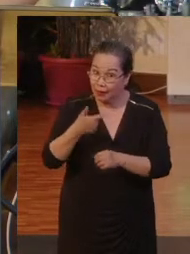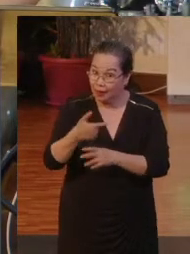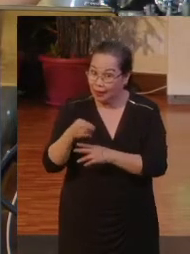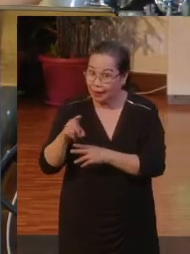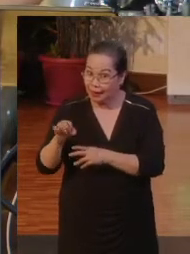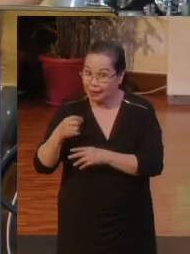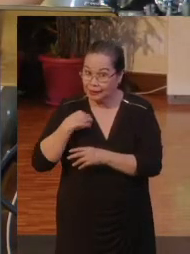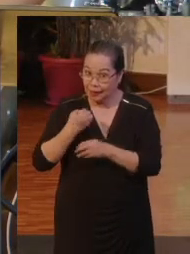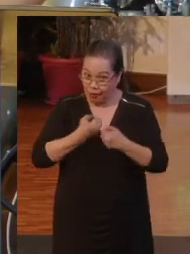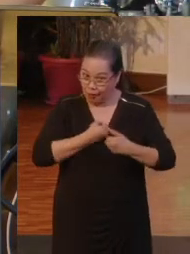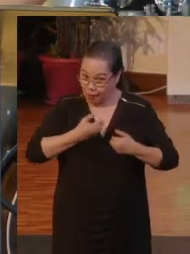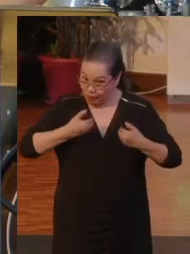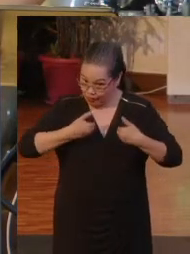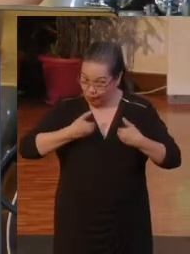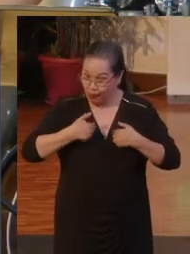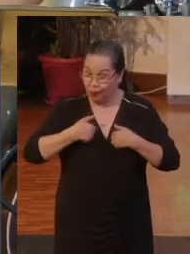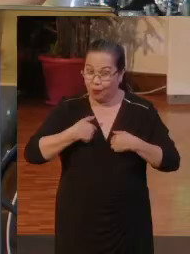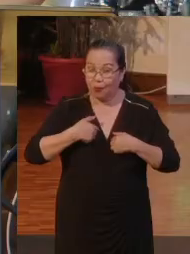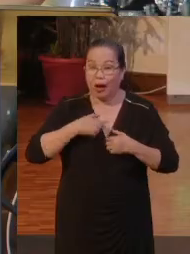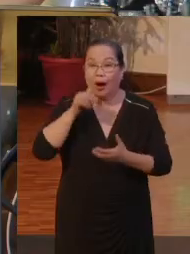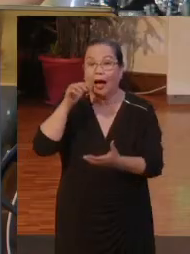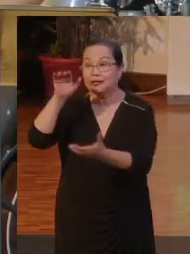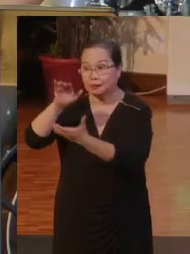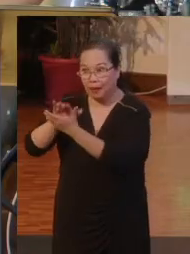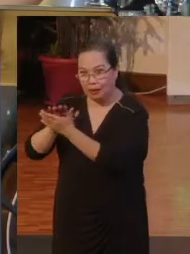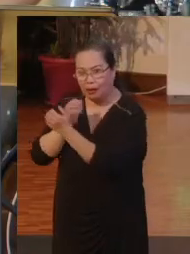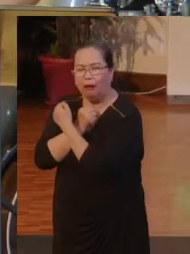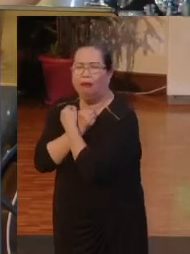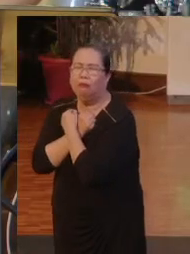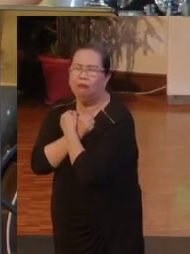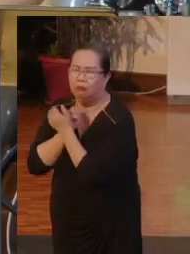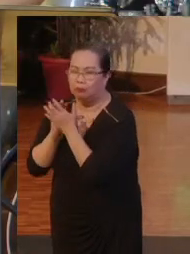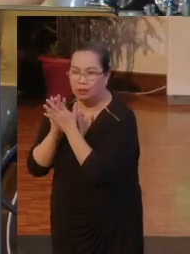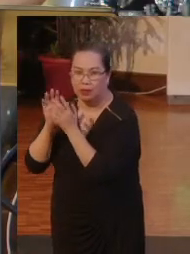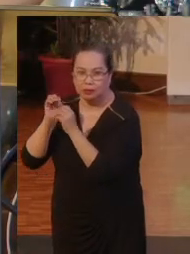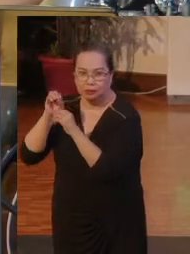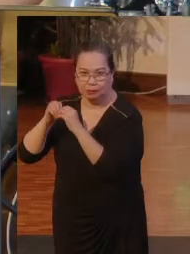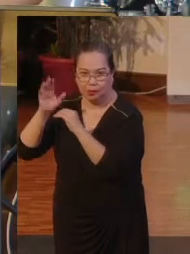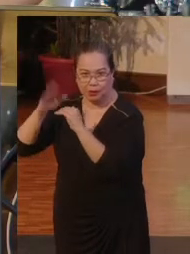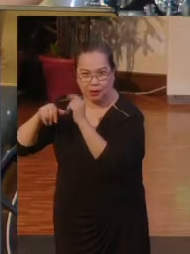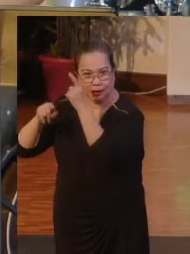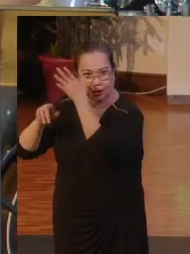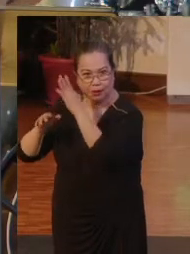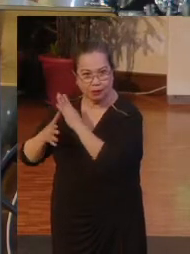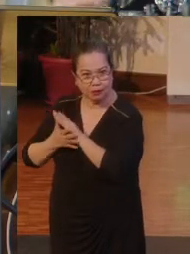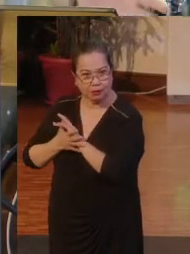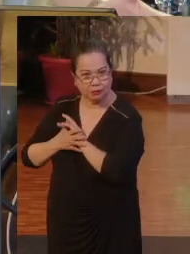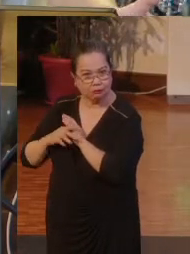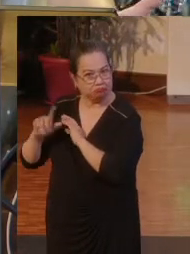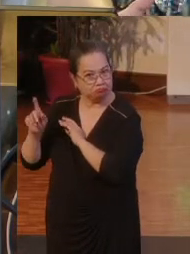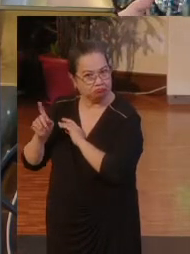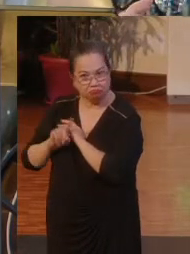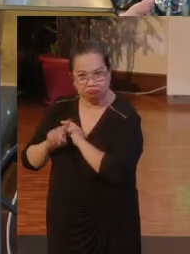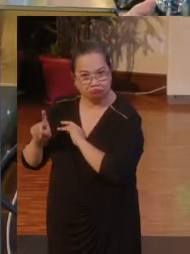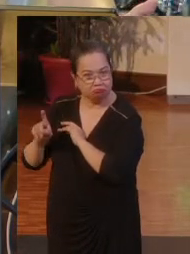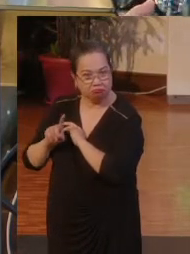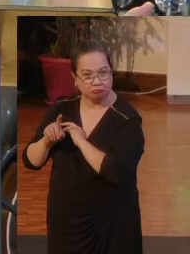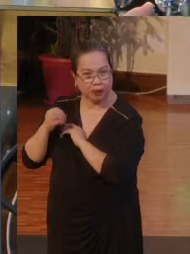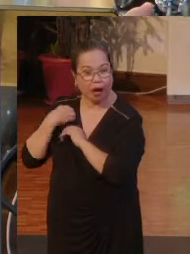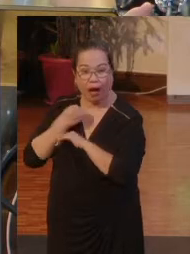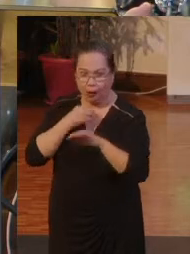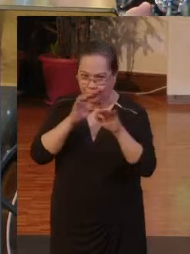sarili nating asawa na mas mahal natin kaysa sa Diyos. Sarili natin mga